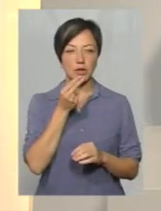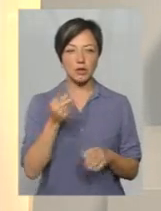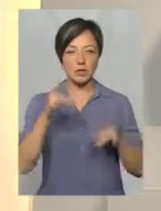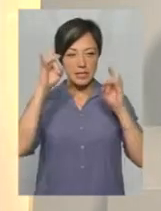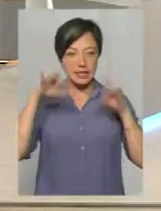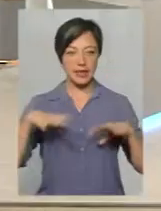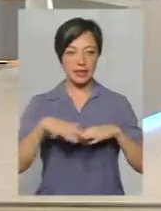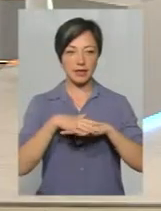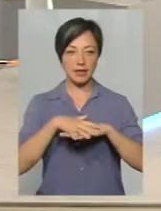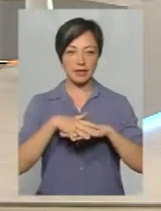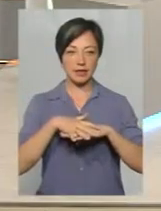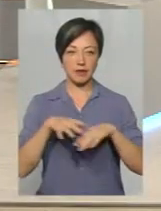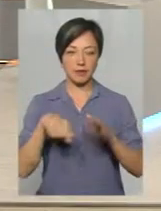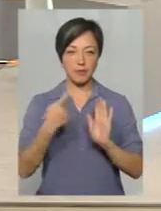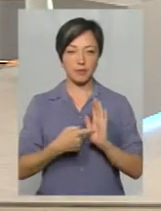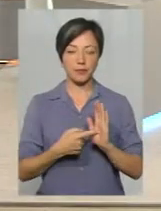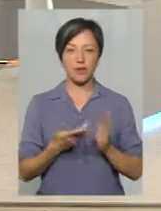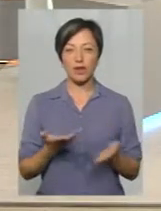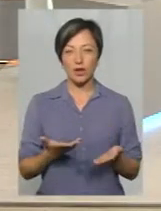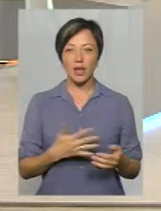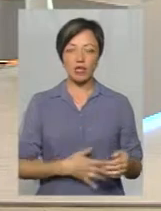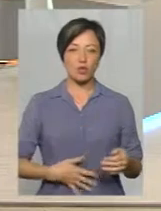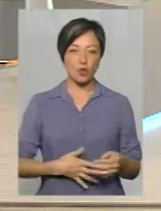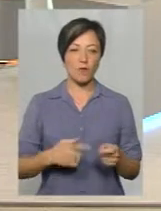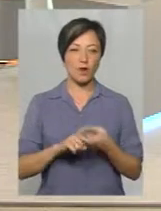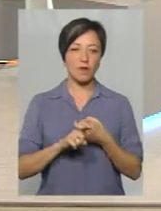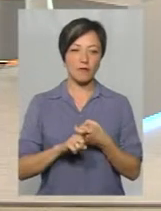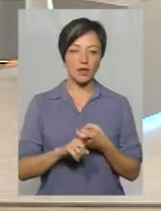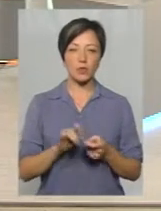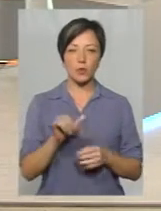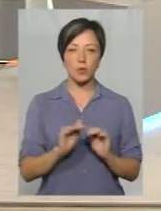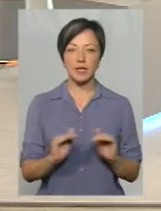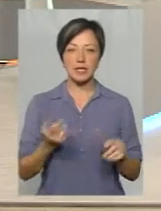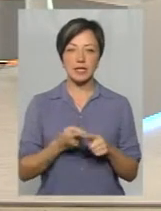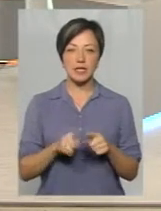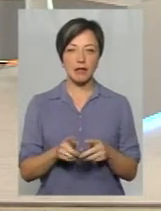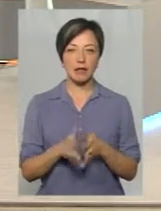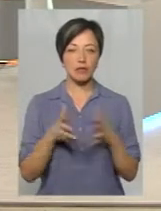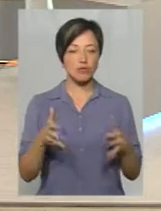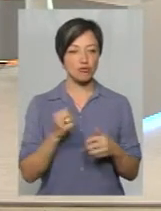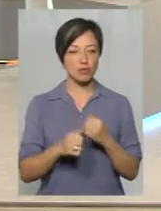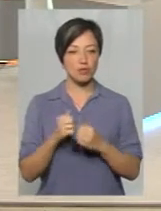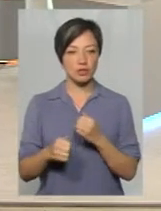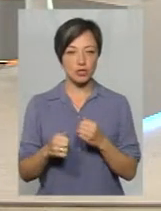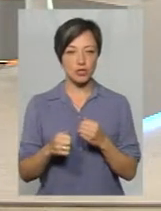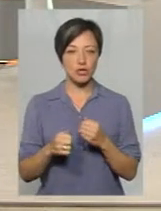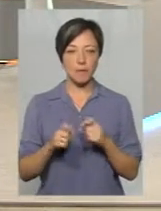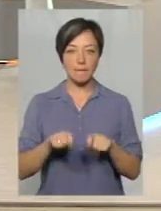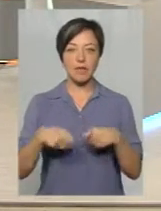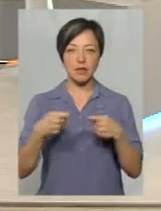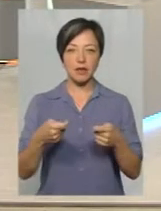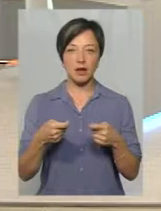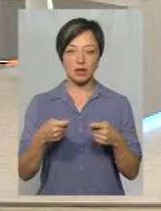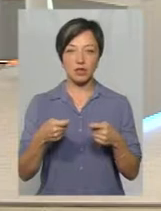стихійних ринків? Ну, кишкова інфекція у дітей – це найбільш частіший механізм передачі